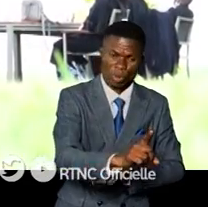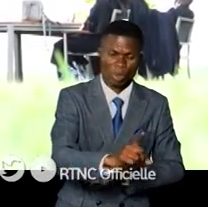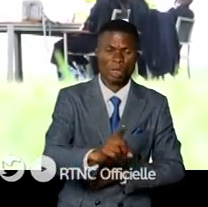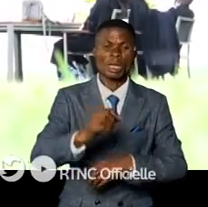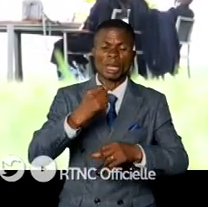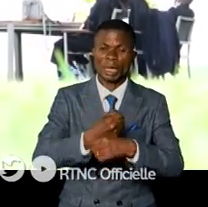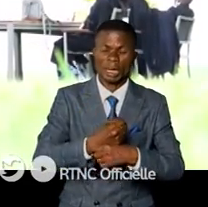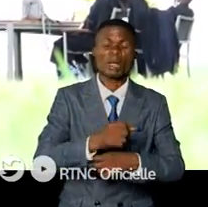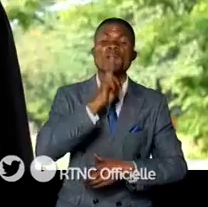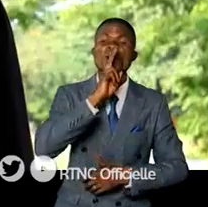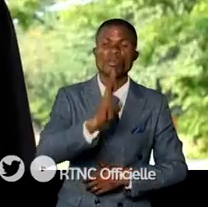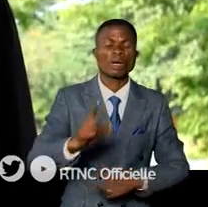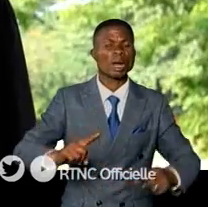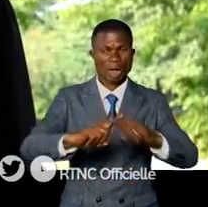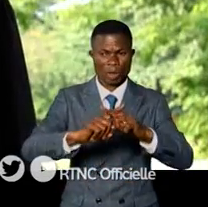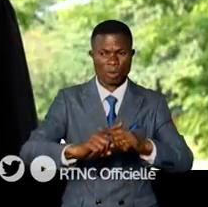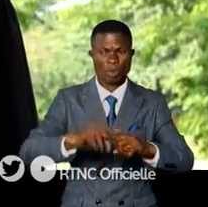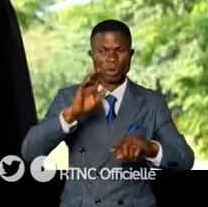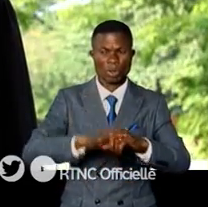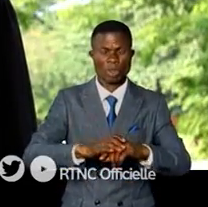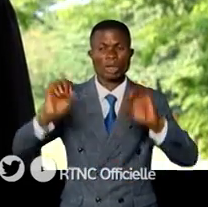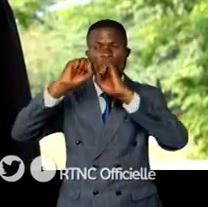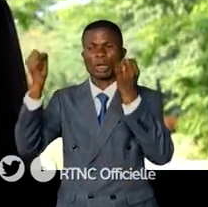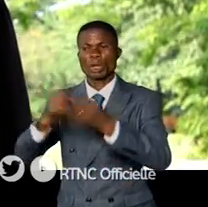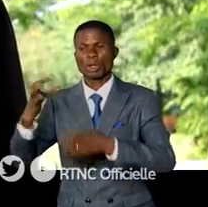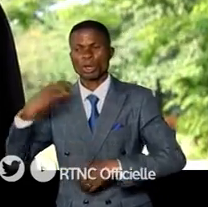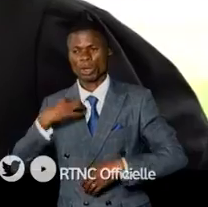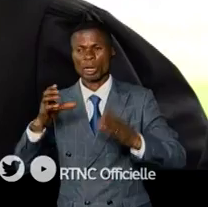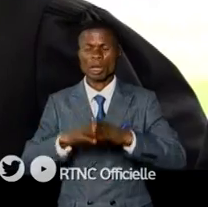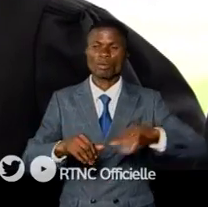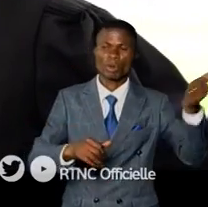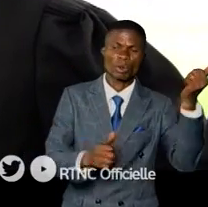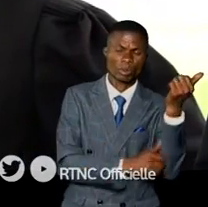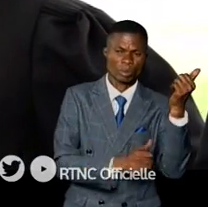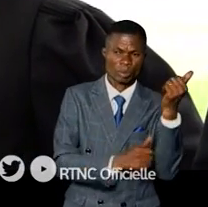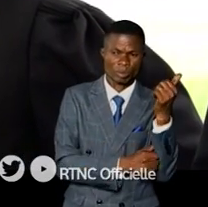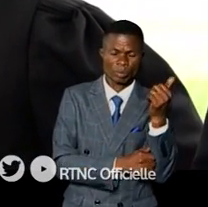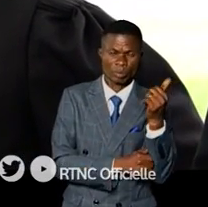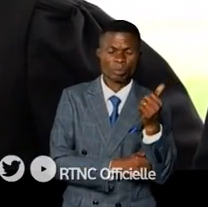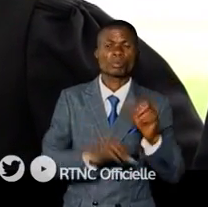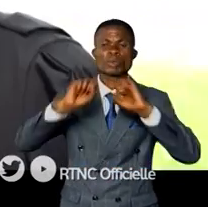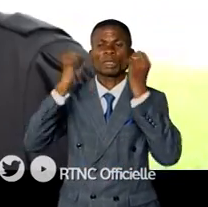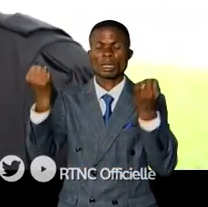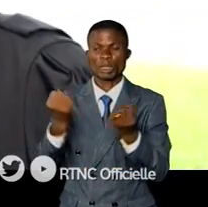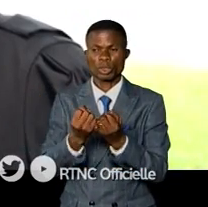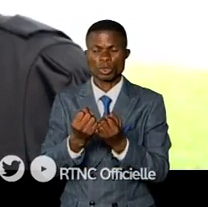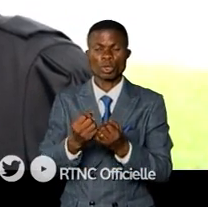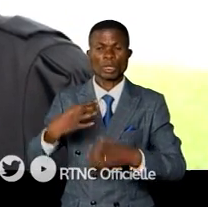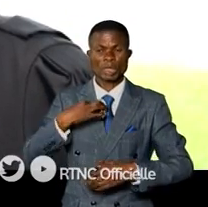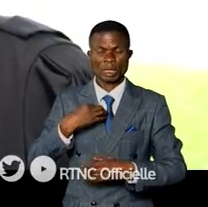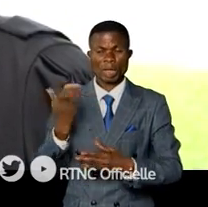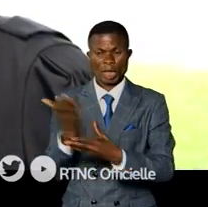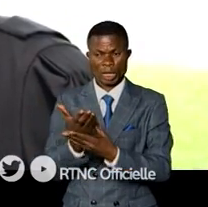la véracité sur le conflit qui oppose Utex Africa à Starstone. Utex Africa, qui détient le certificat d'enregistrement